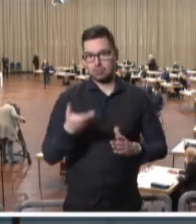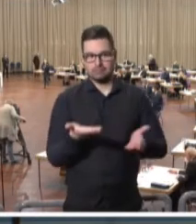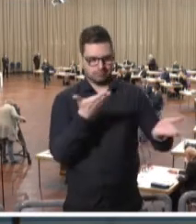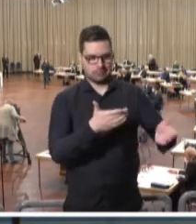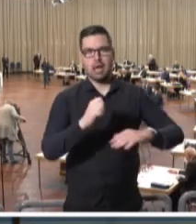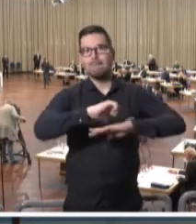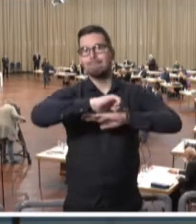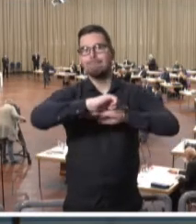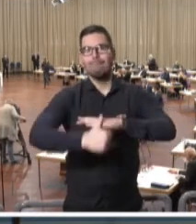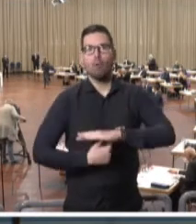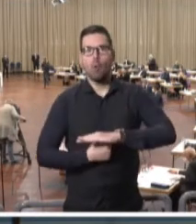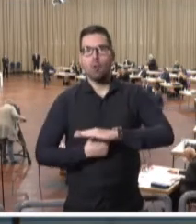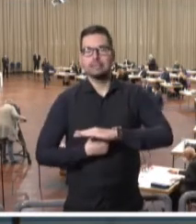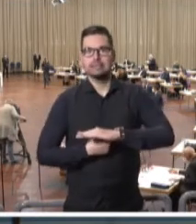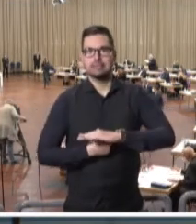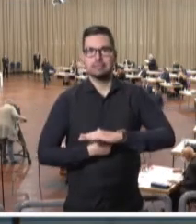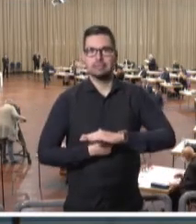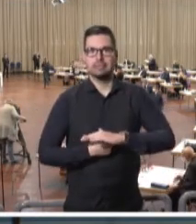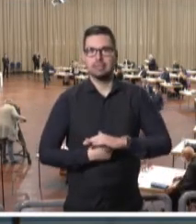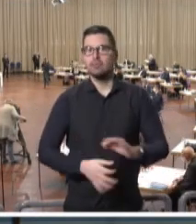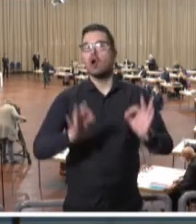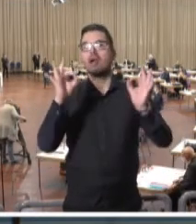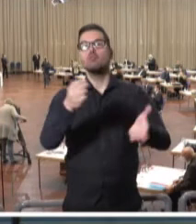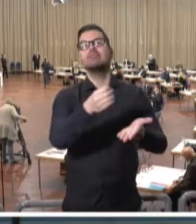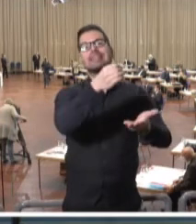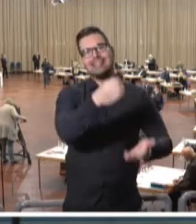Brot steht dabei für faire Löhne.